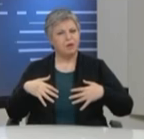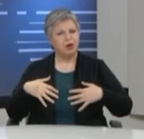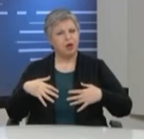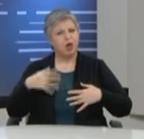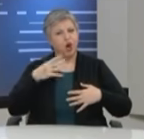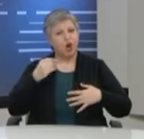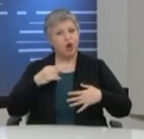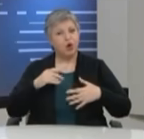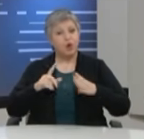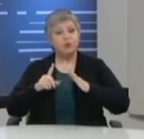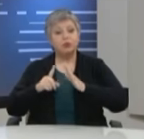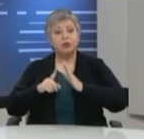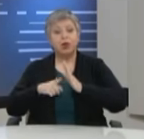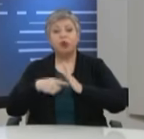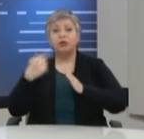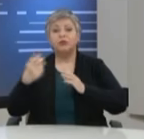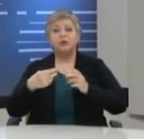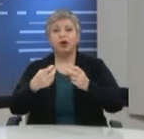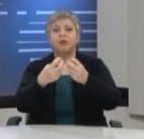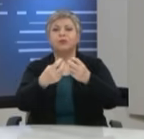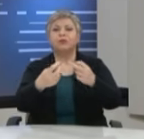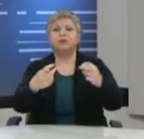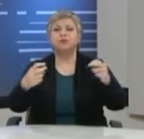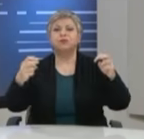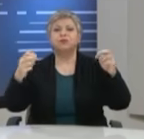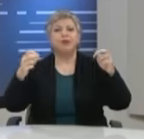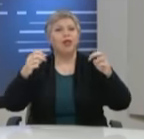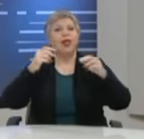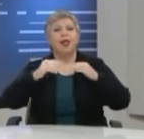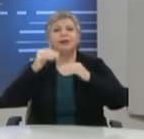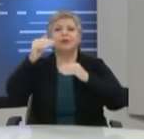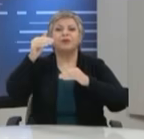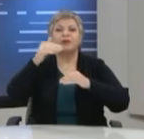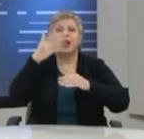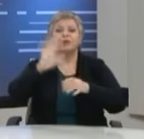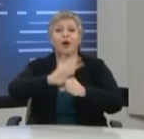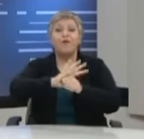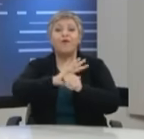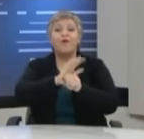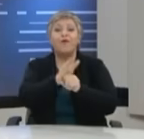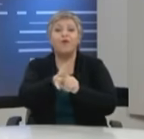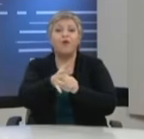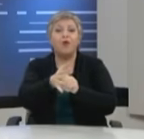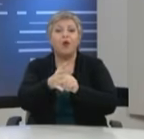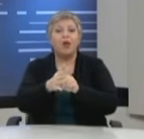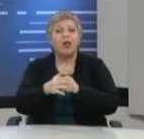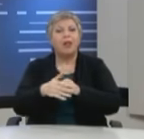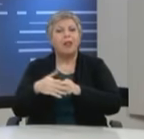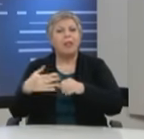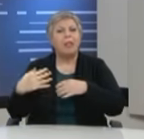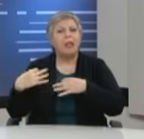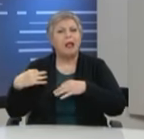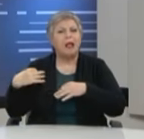καιρό τα θεωρία της Βουλής είναι γεμάτα. Γι' αυτό...